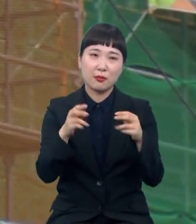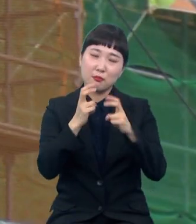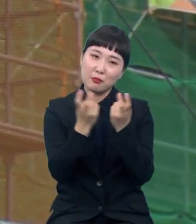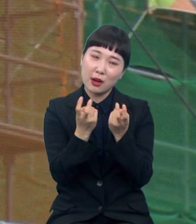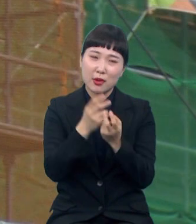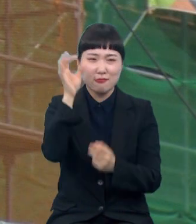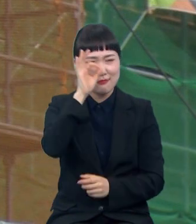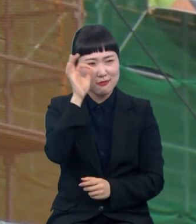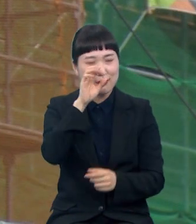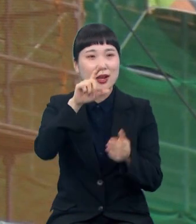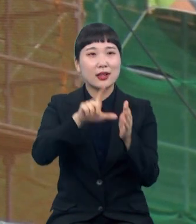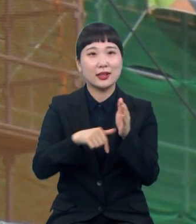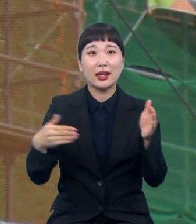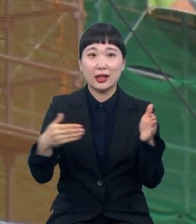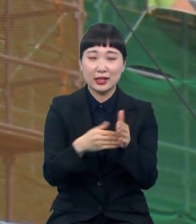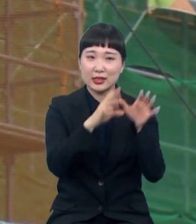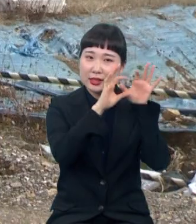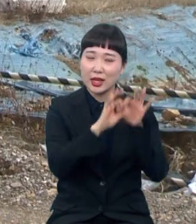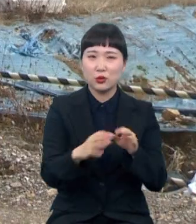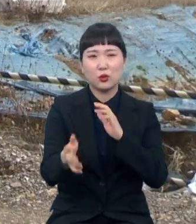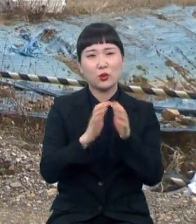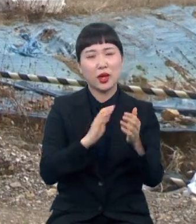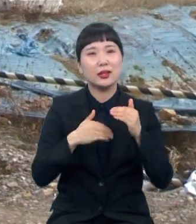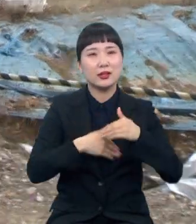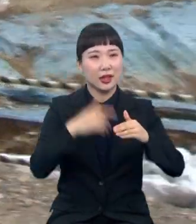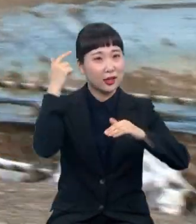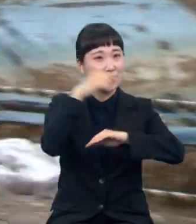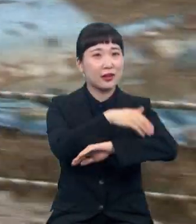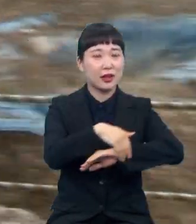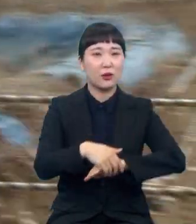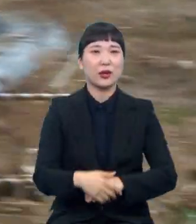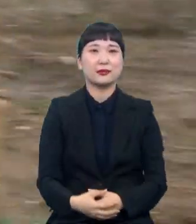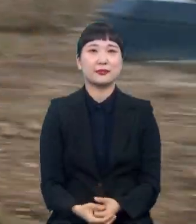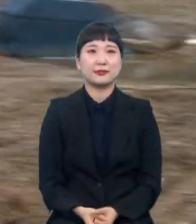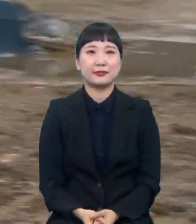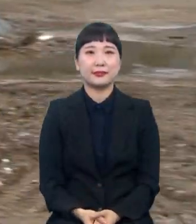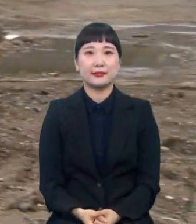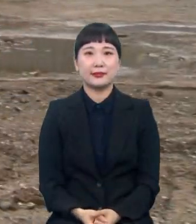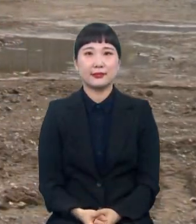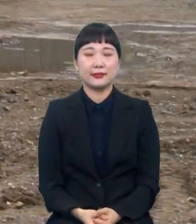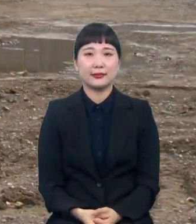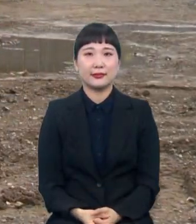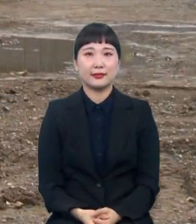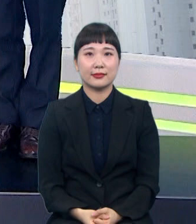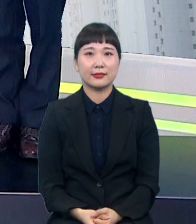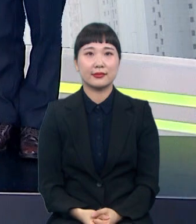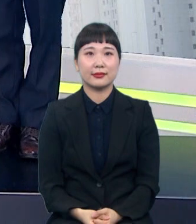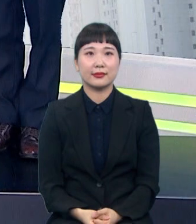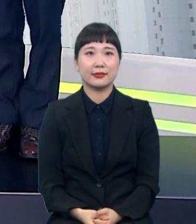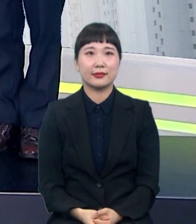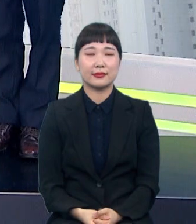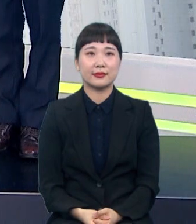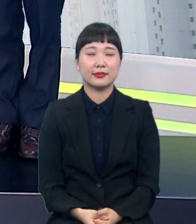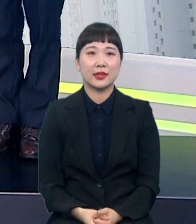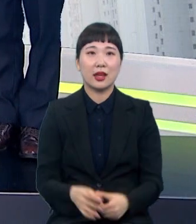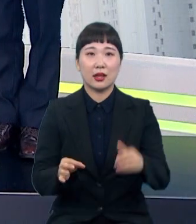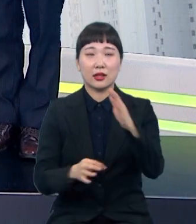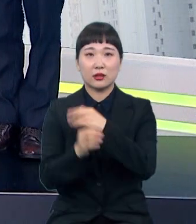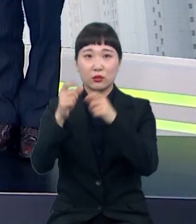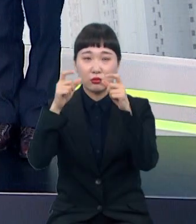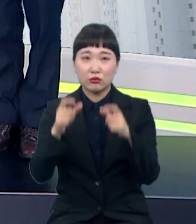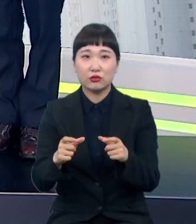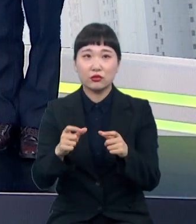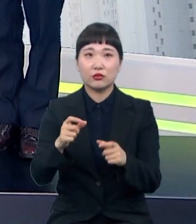협의체 회의를 계속 진행할 계획이라고 설명했습니다. BTV 뉴스 이정윤입니다. 동구 송림초교